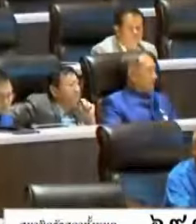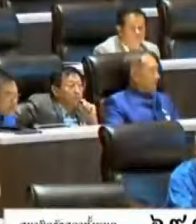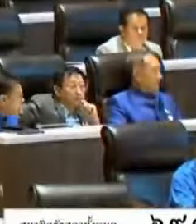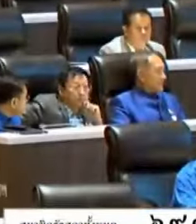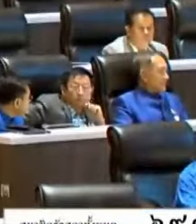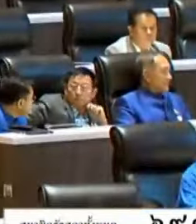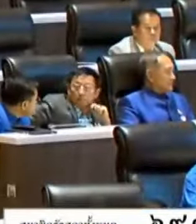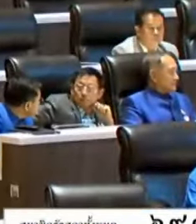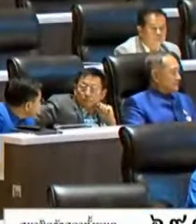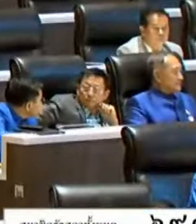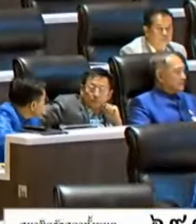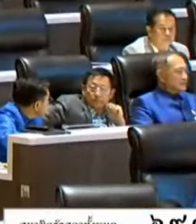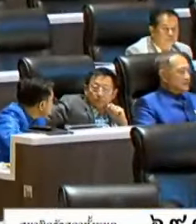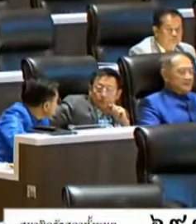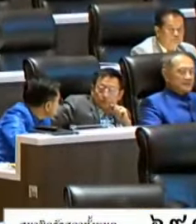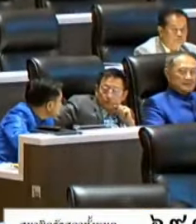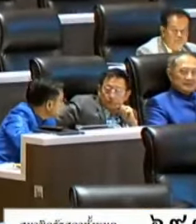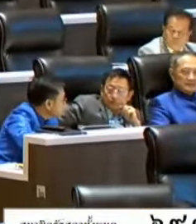305นะครับแสดงตนนะครับ